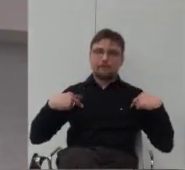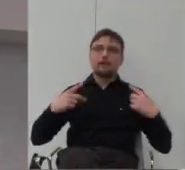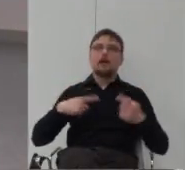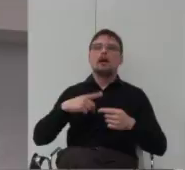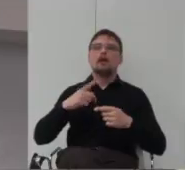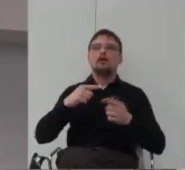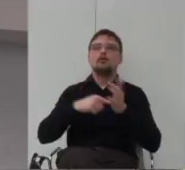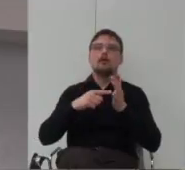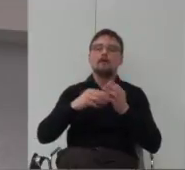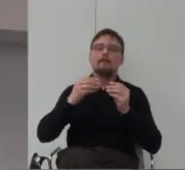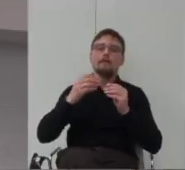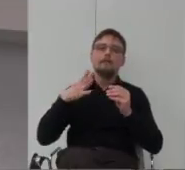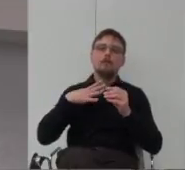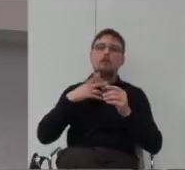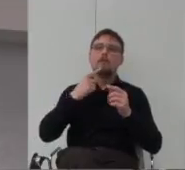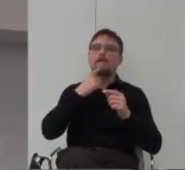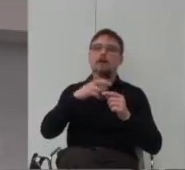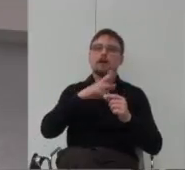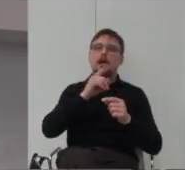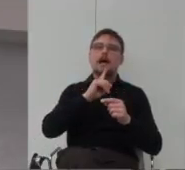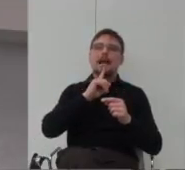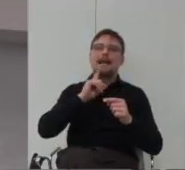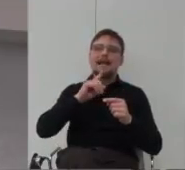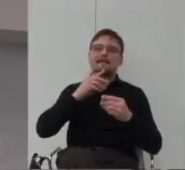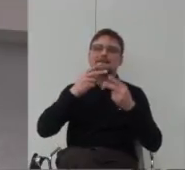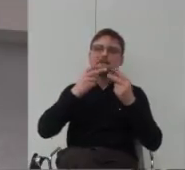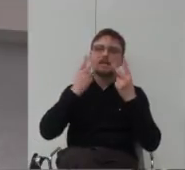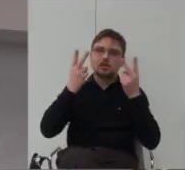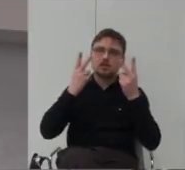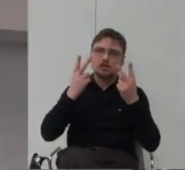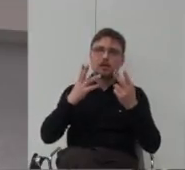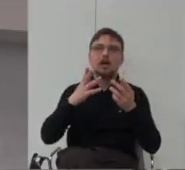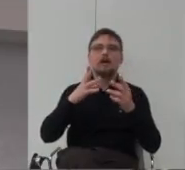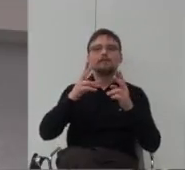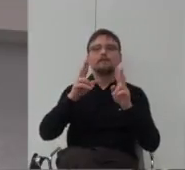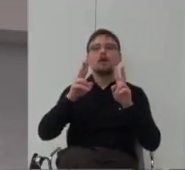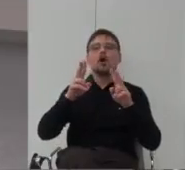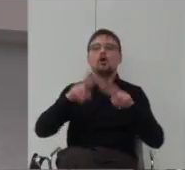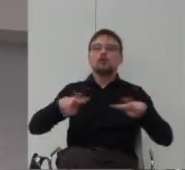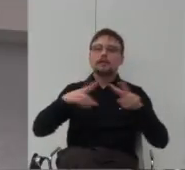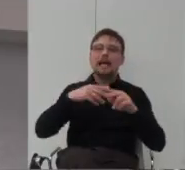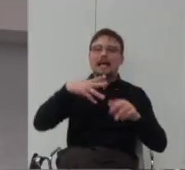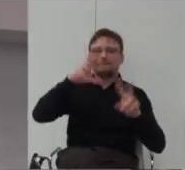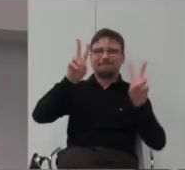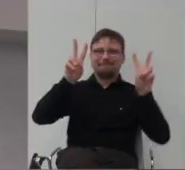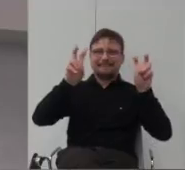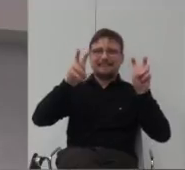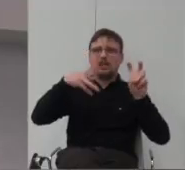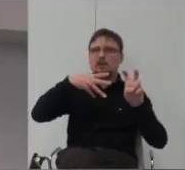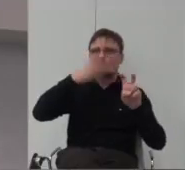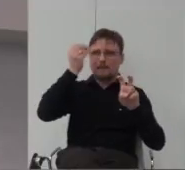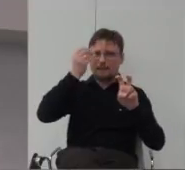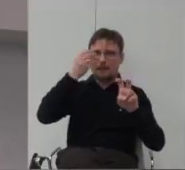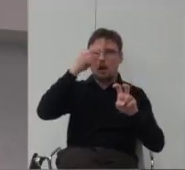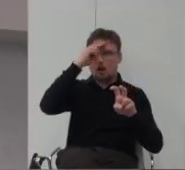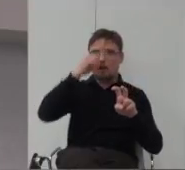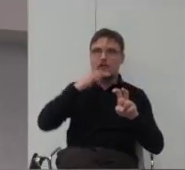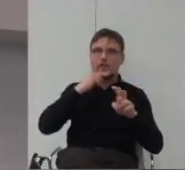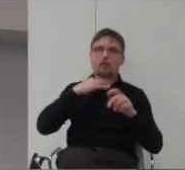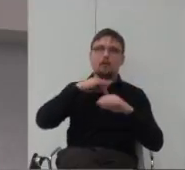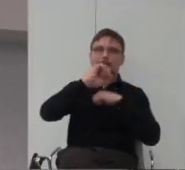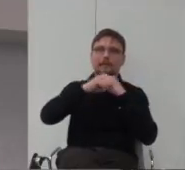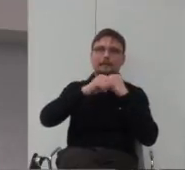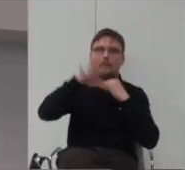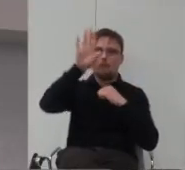Reformacja protestancka przyniosła odrzucenie prymatu życia religijnego nad życiem prywatnym i zastąpienie go porządkiem domowym,